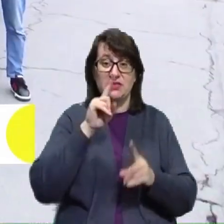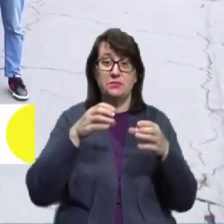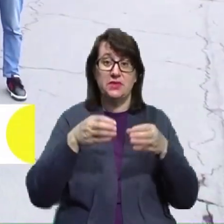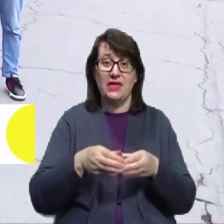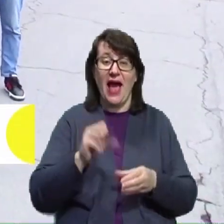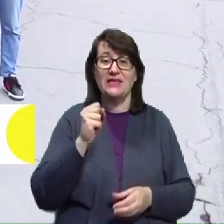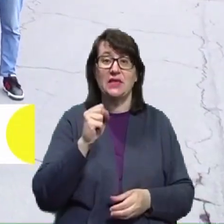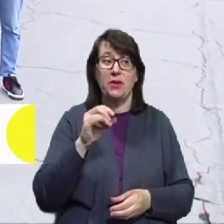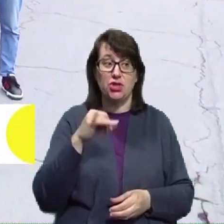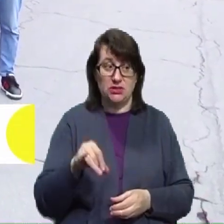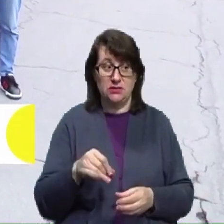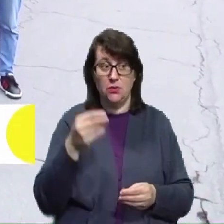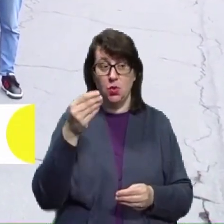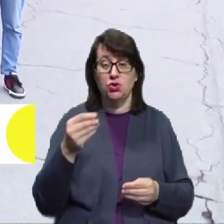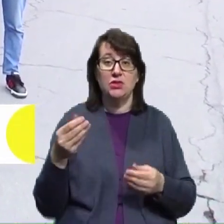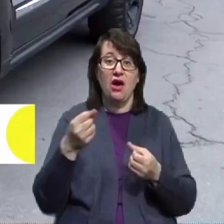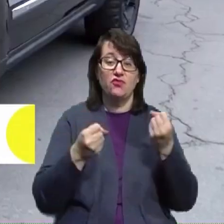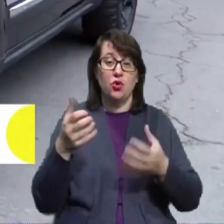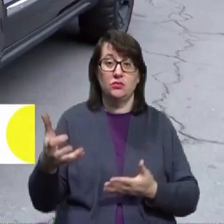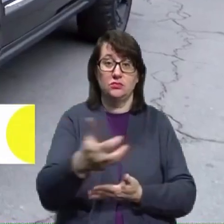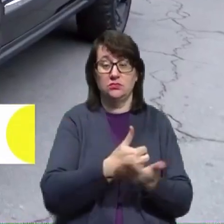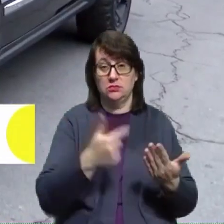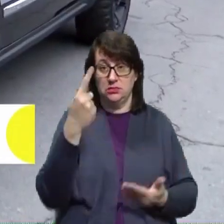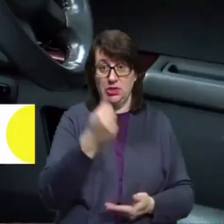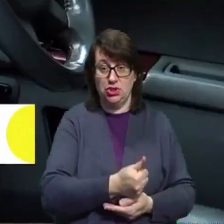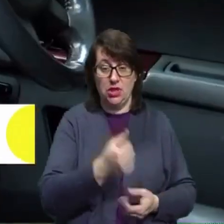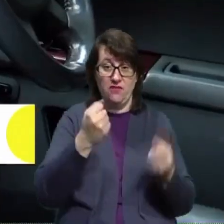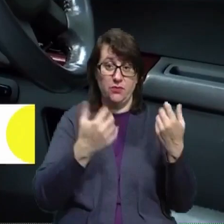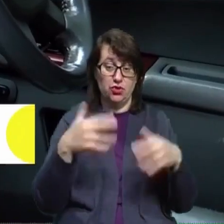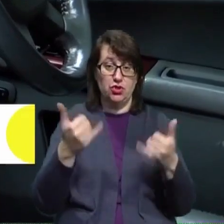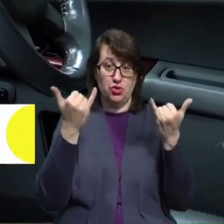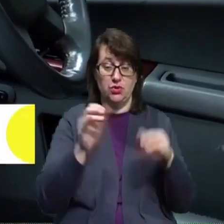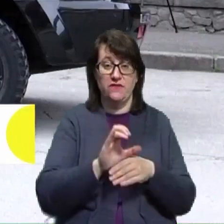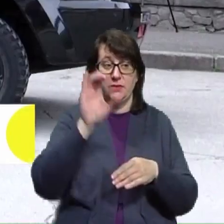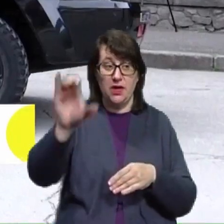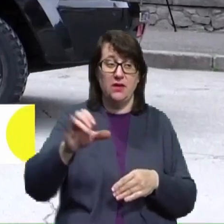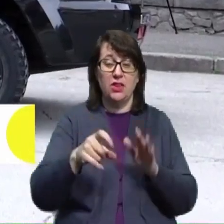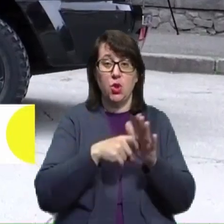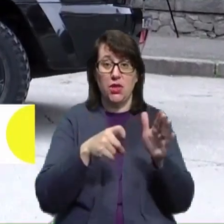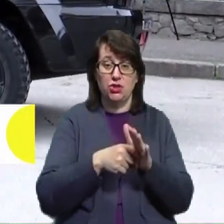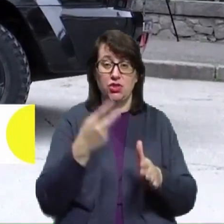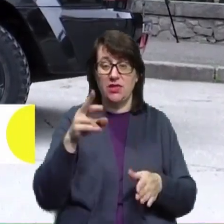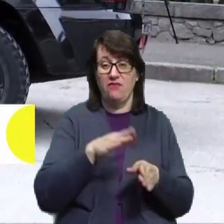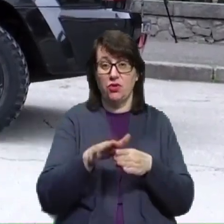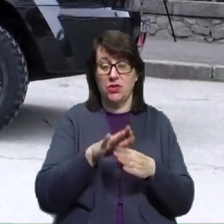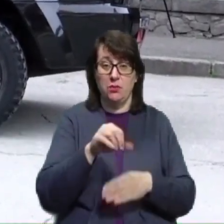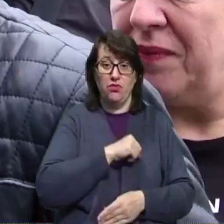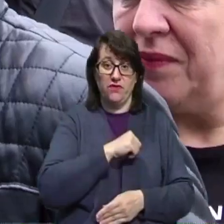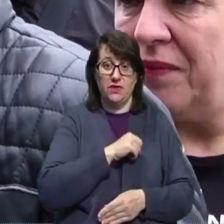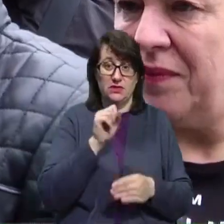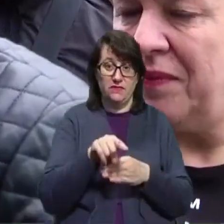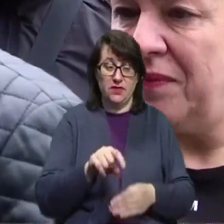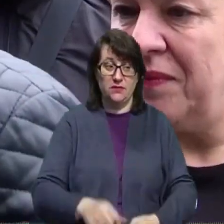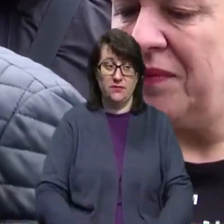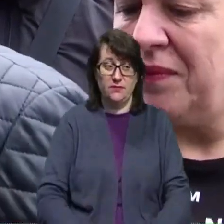азербайджанців. Гроші на авто збирали впродовж тижня. Автомобіль вже сьогодні відправлять на Донеччину для виконання бойових завдань.